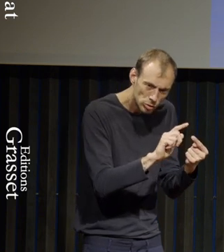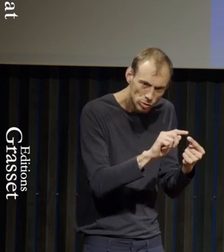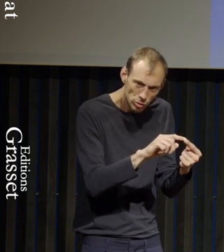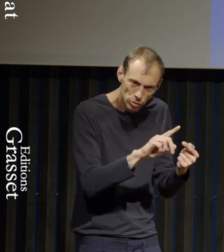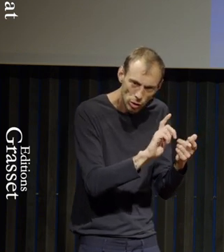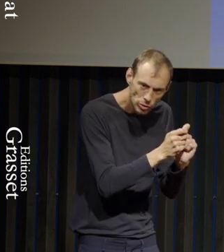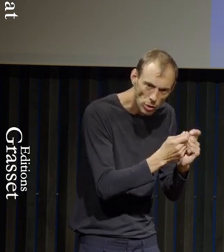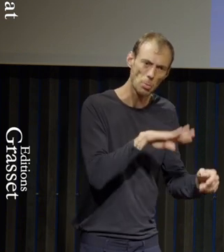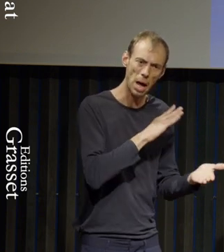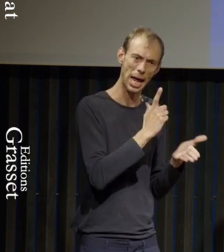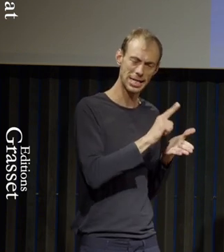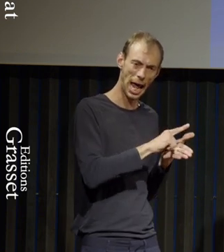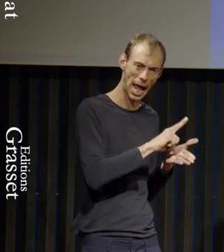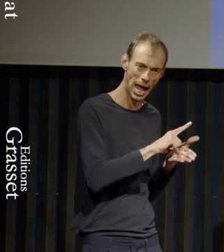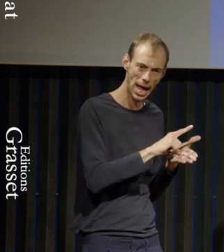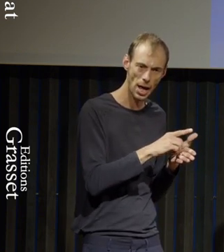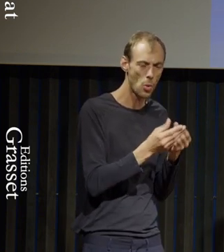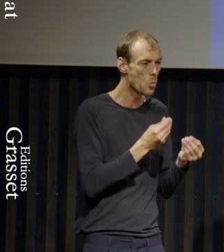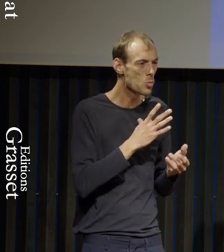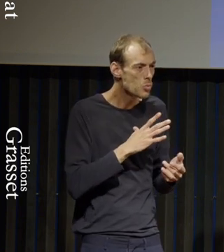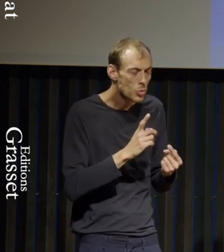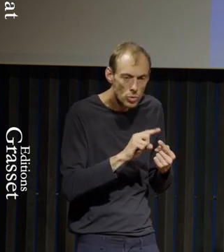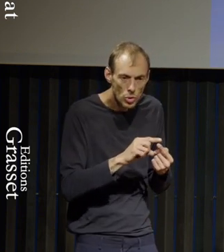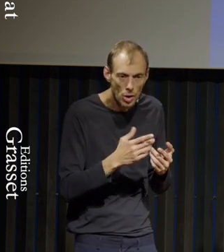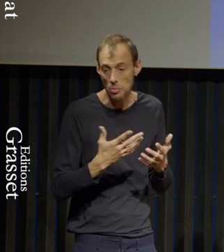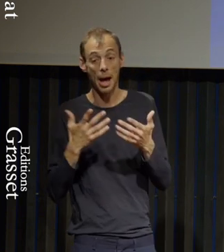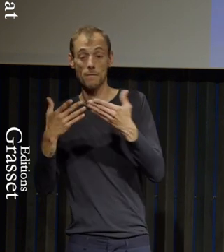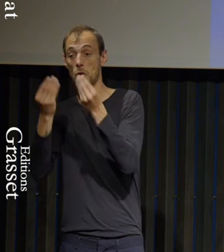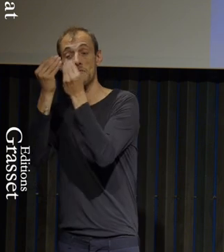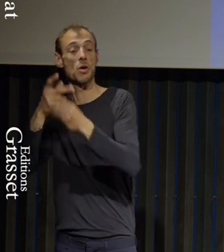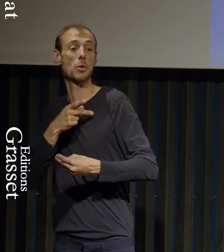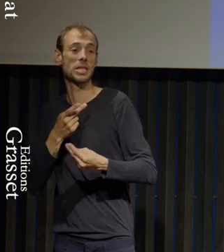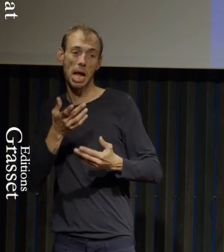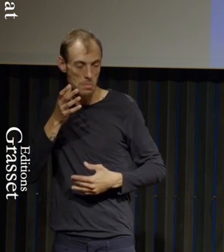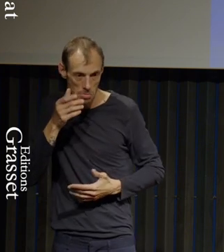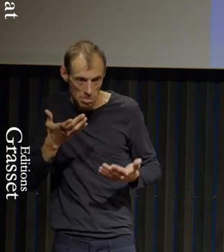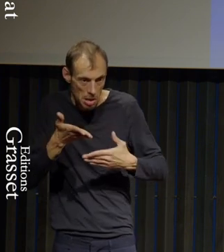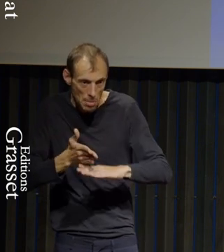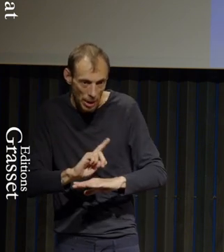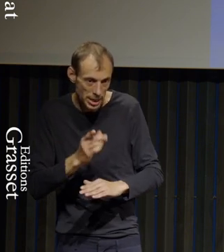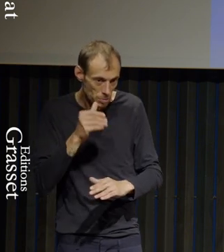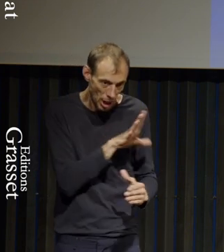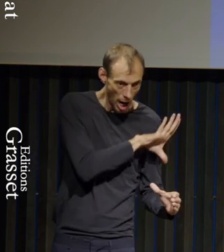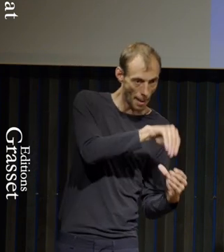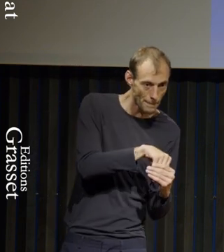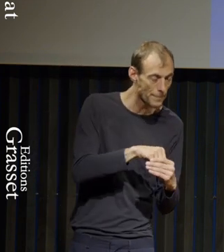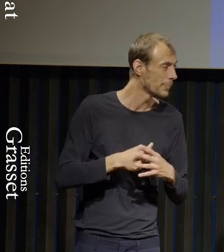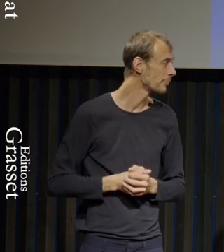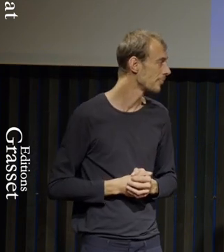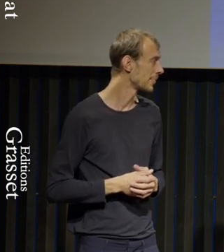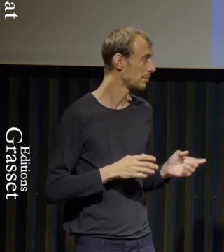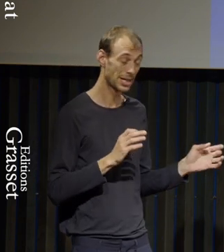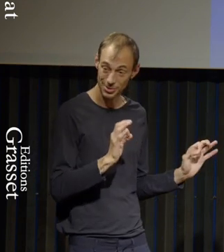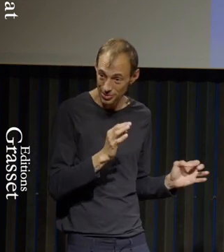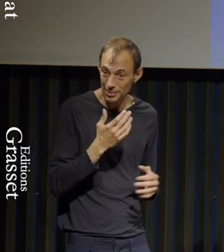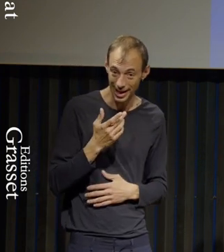pas dans votre formation médicale? Alors c'est très intéressant comme question, et vous voyez que notre échange reproduit cette oscillation entre science